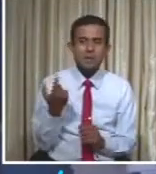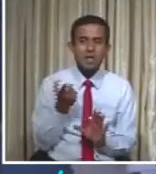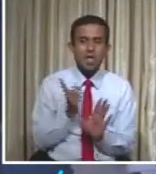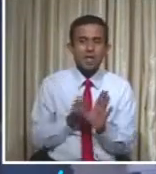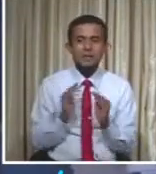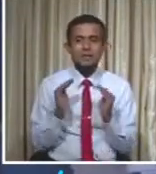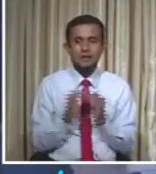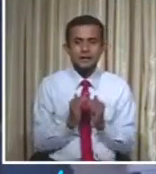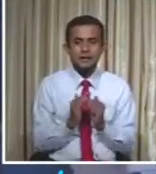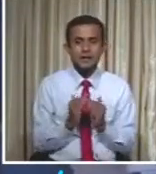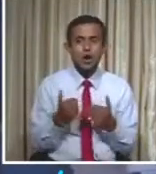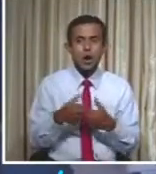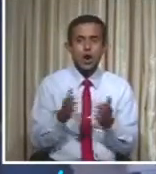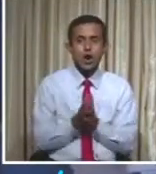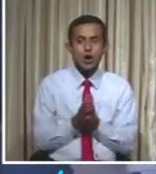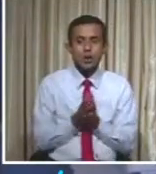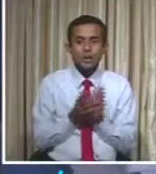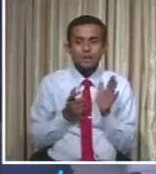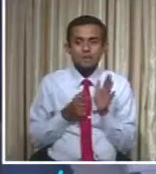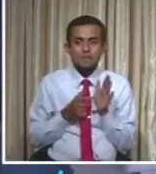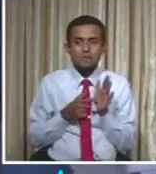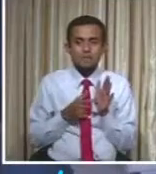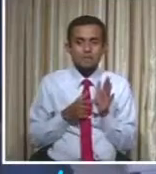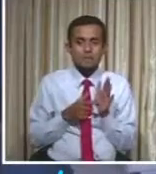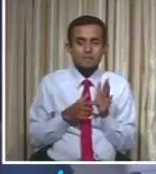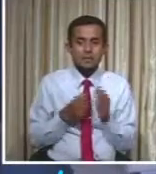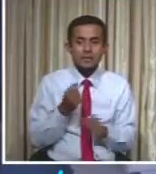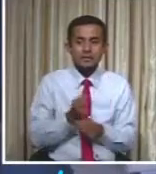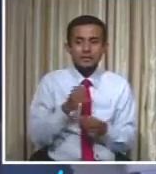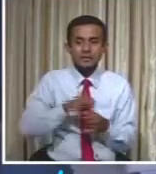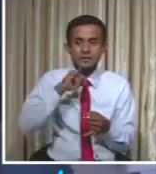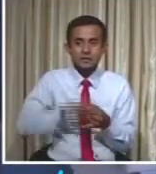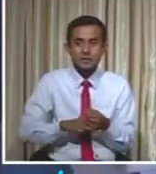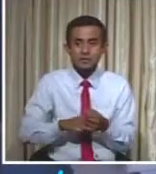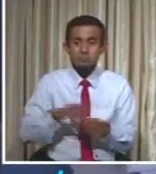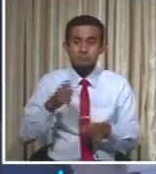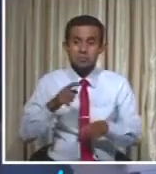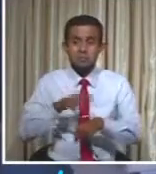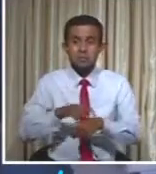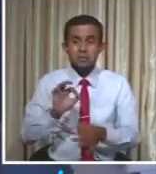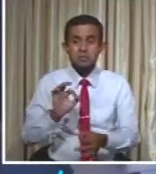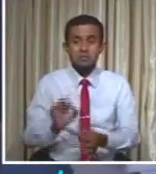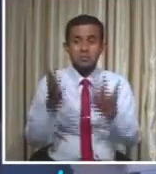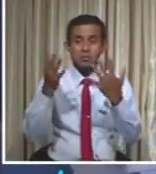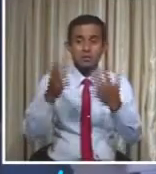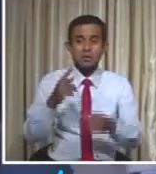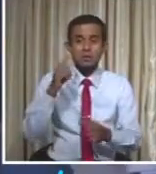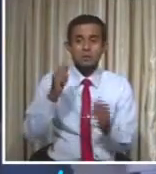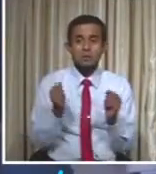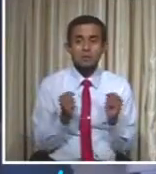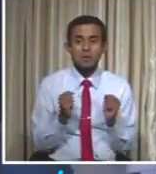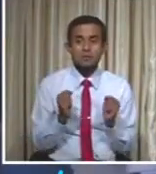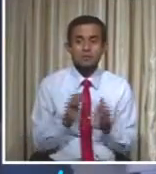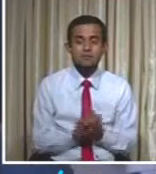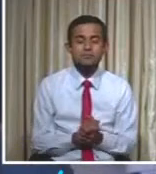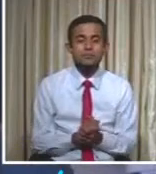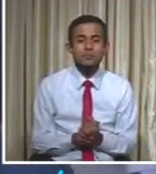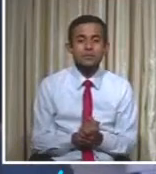ගෙදරකම හැමෝම ඉන්නේ මාරාන්තික බියකින්. මේ ගෑස් සිලින්ඩර කොයිලාවේ ගිනිපත් වේද කියලා බයෙන්. ඒත්